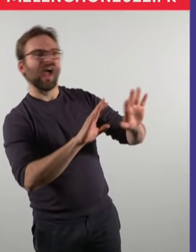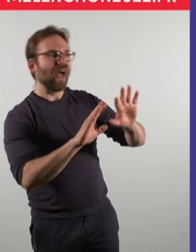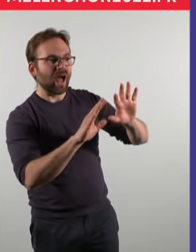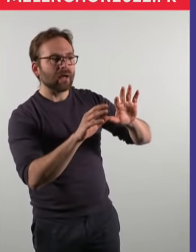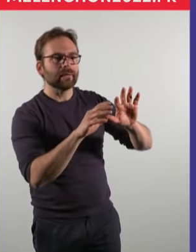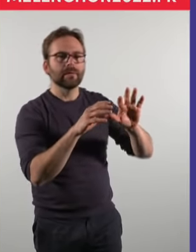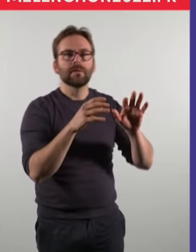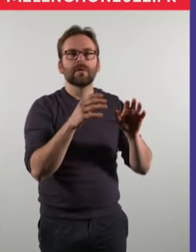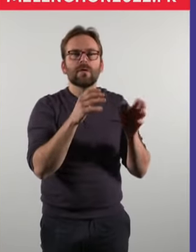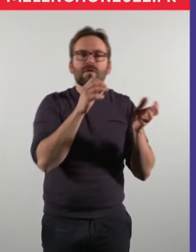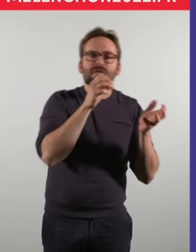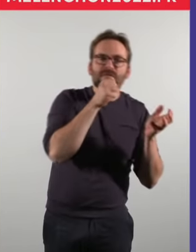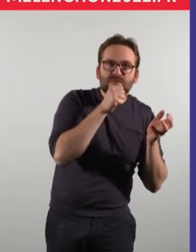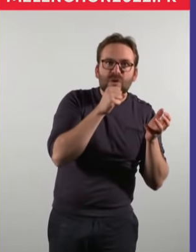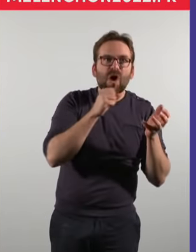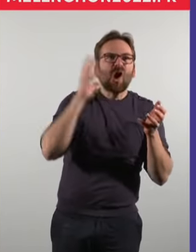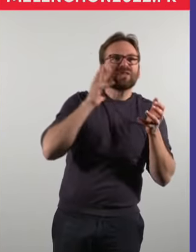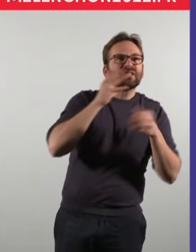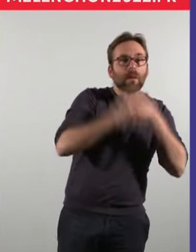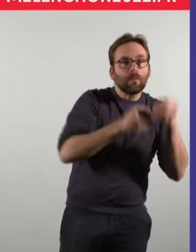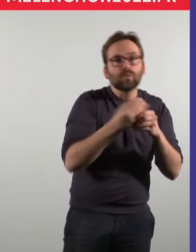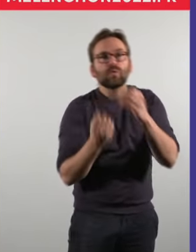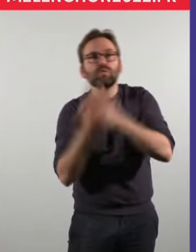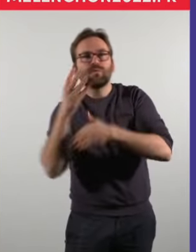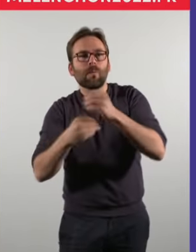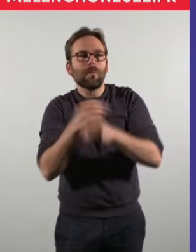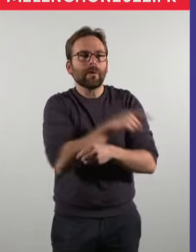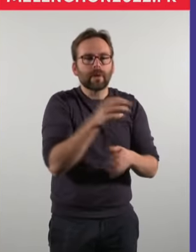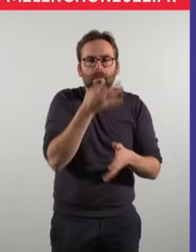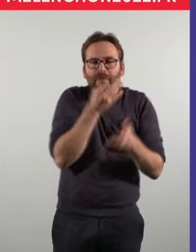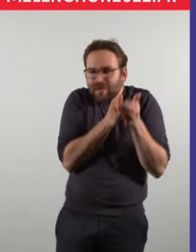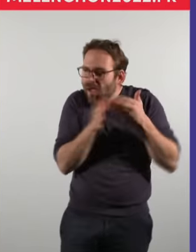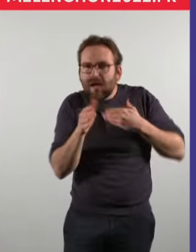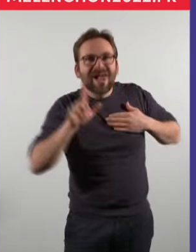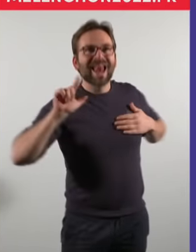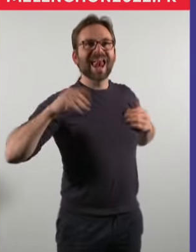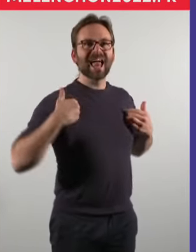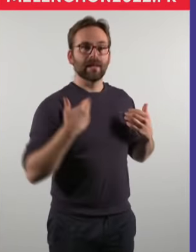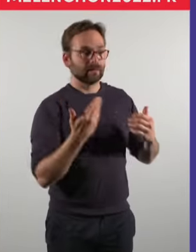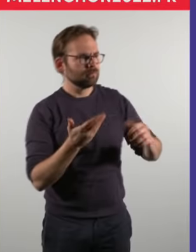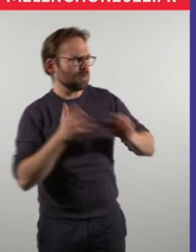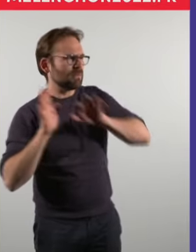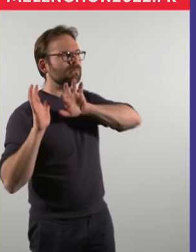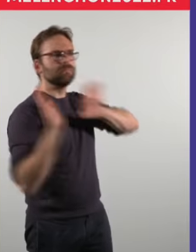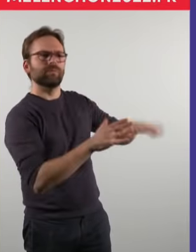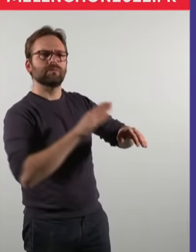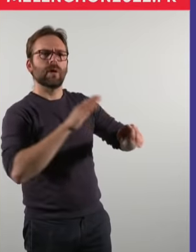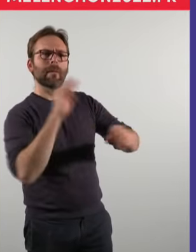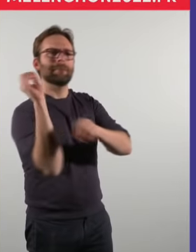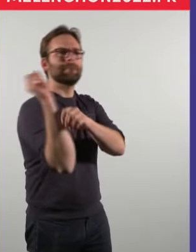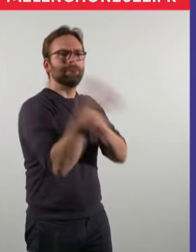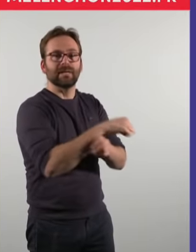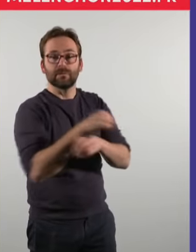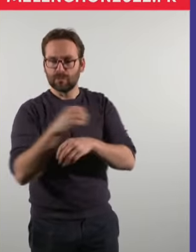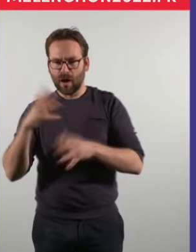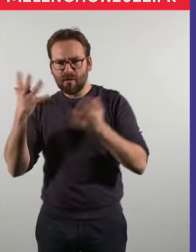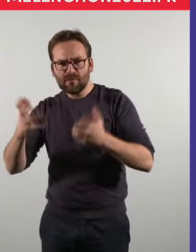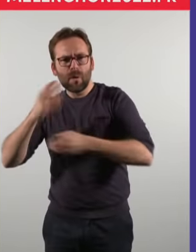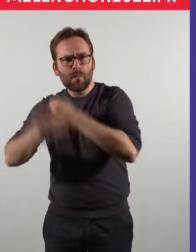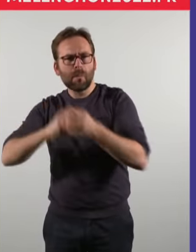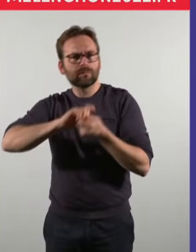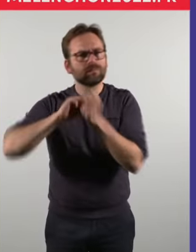apparaissent entre le vieux, entre l'ancien monde et le nouveau monde. Il a emporté sur un projet de transformation profonde de notre